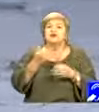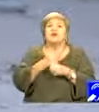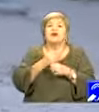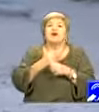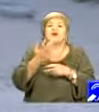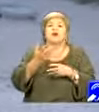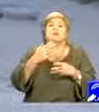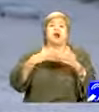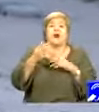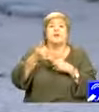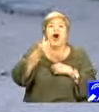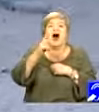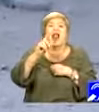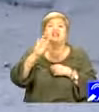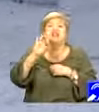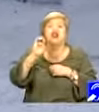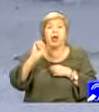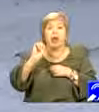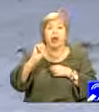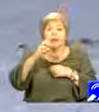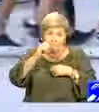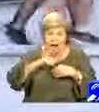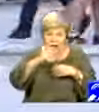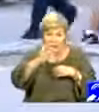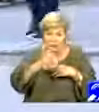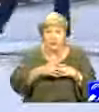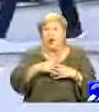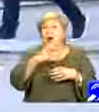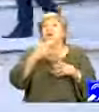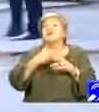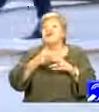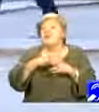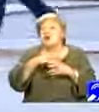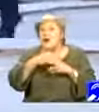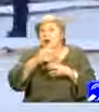algele. Chiar dacă autoritățile și operatorii de plaje fac curățenie în